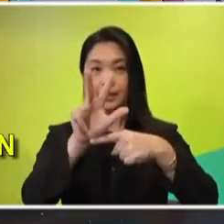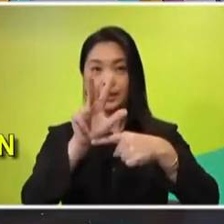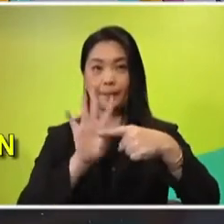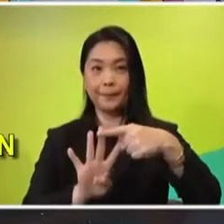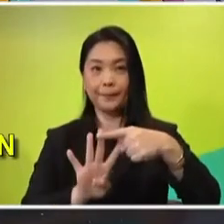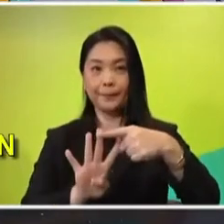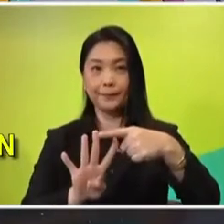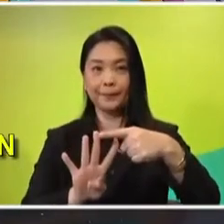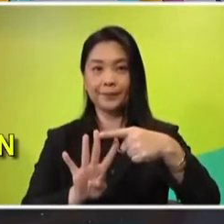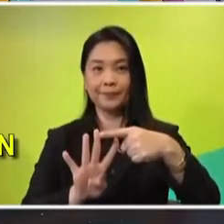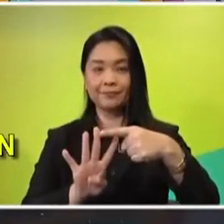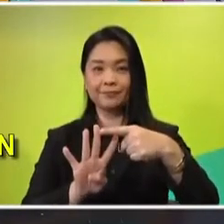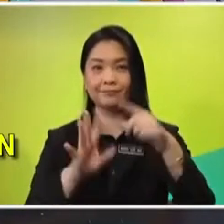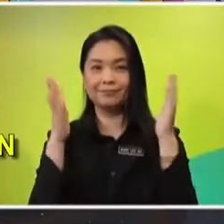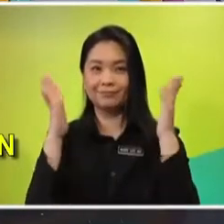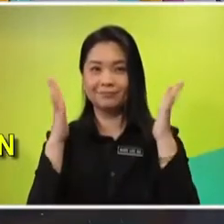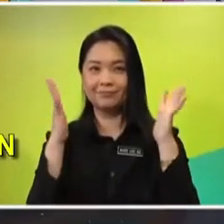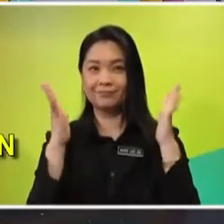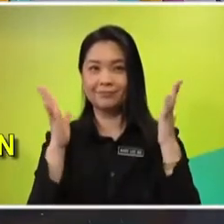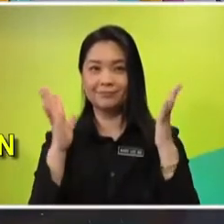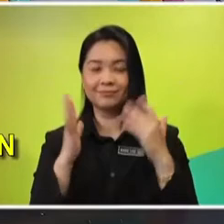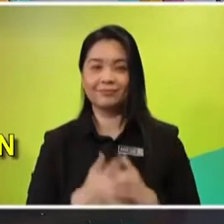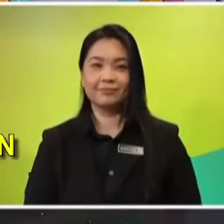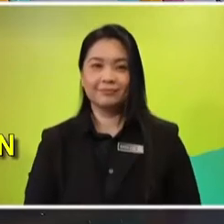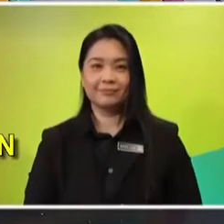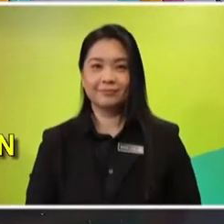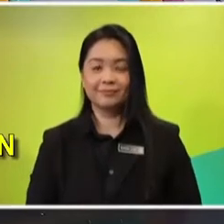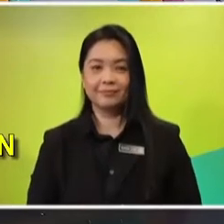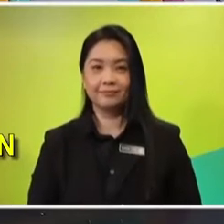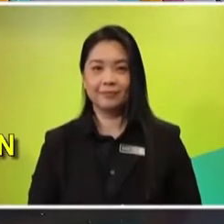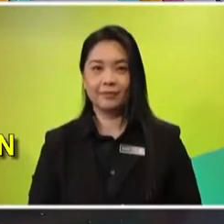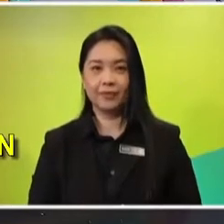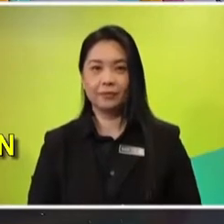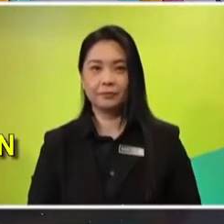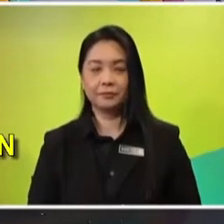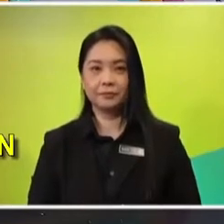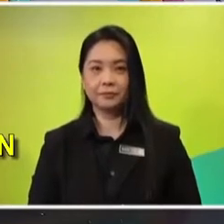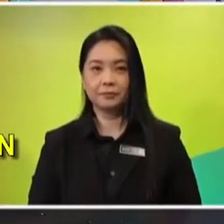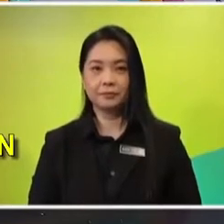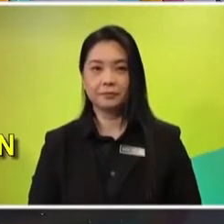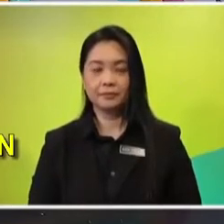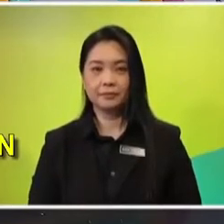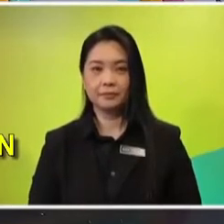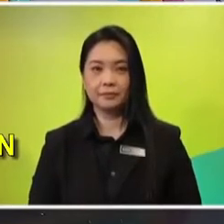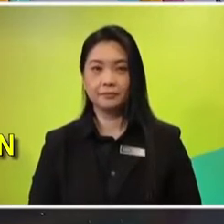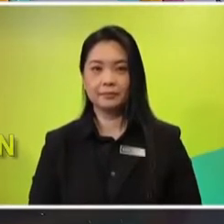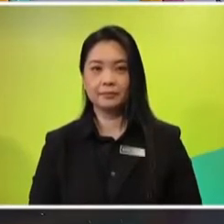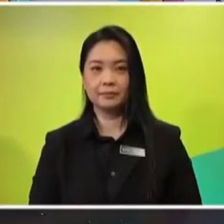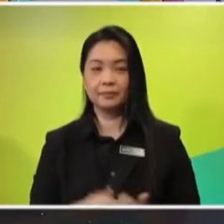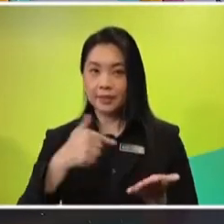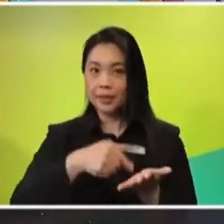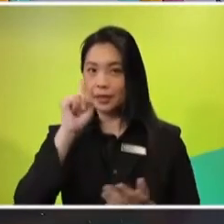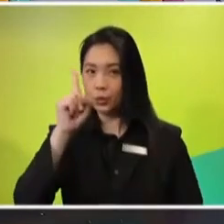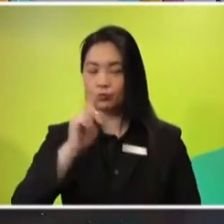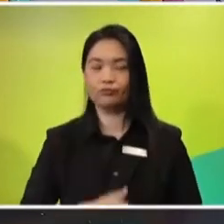3/4. Yeay, betul. Dalam tu, Tawira. Okey. Okey. Lagi satu? Lagi satu. Okey,